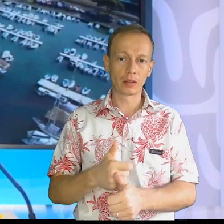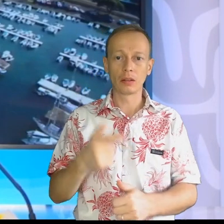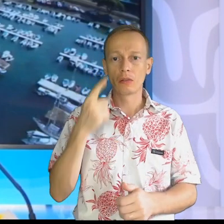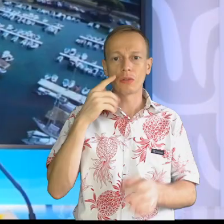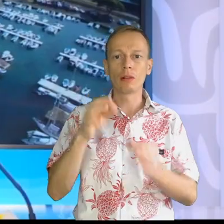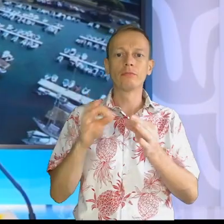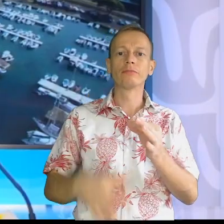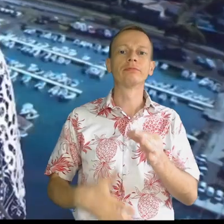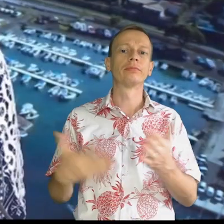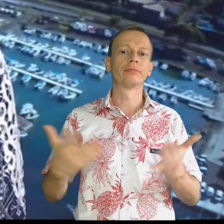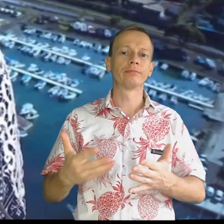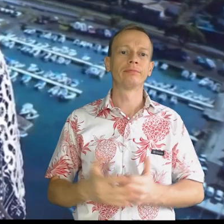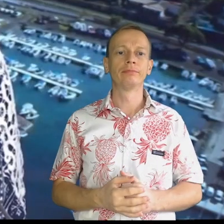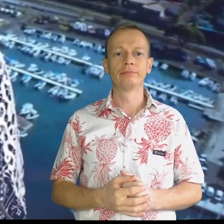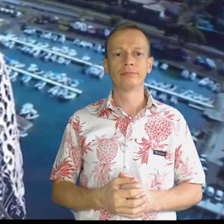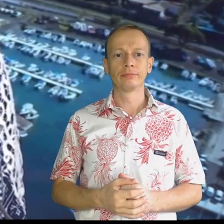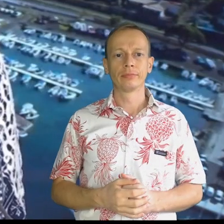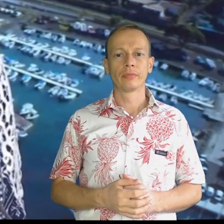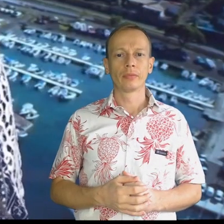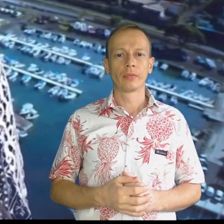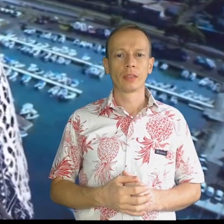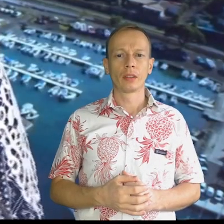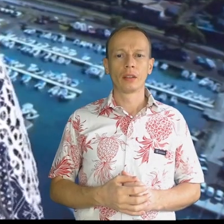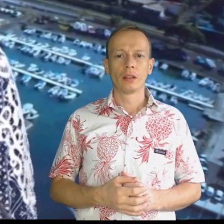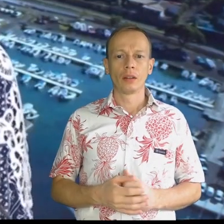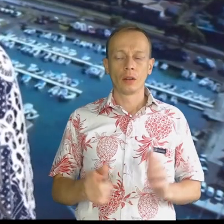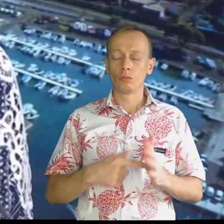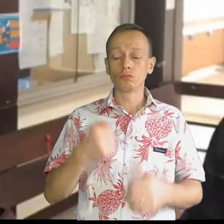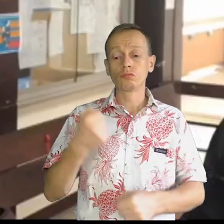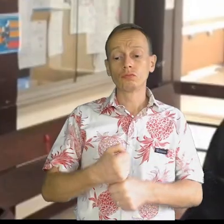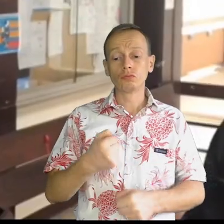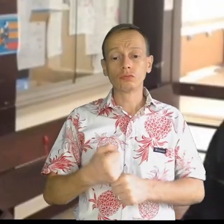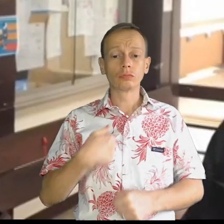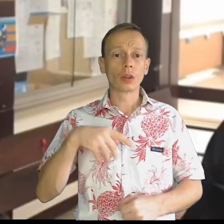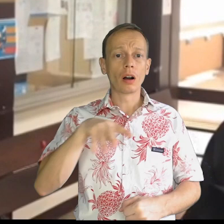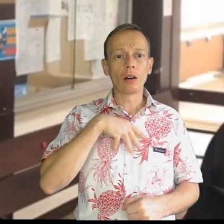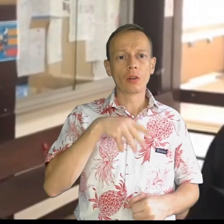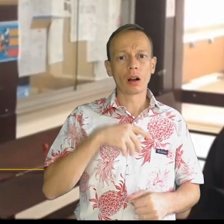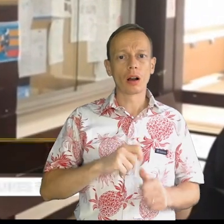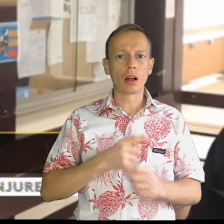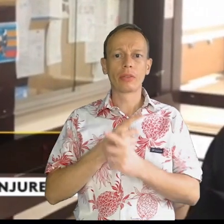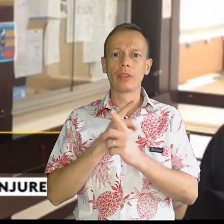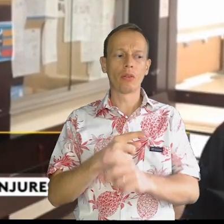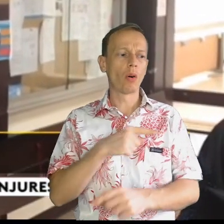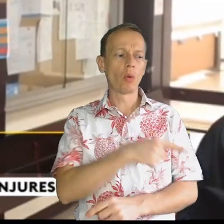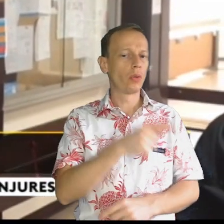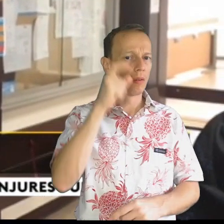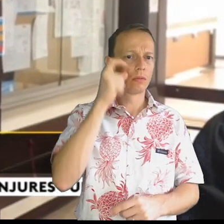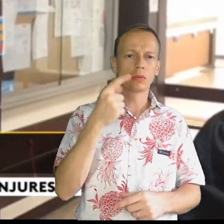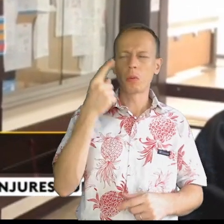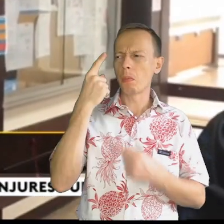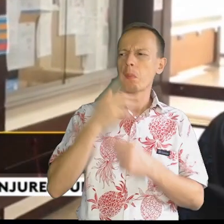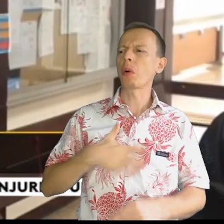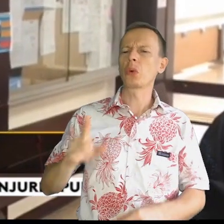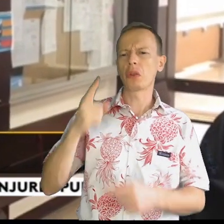cette réaction recueillie ce matin au tribunal. Je me fais insulter dans l'exercice de mes fonctions parce que j'ai plaidé et que ça